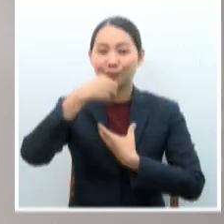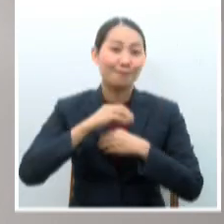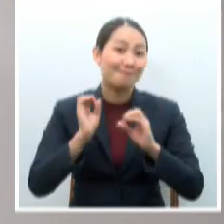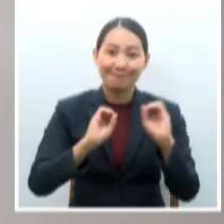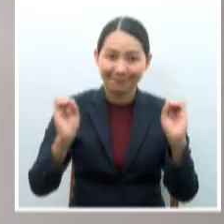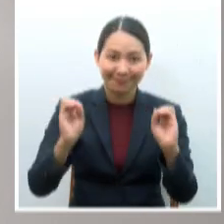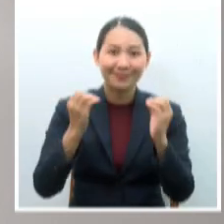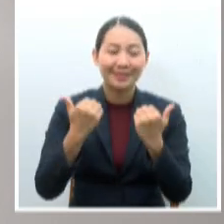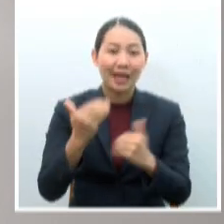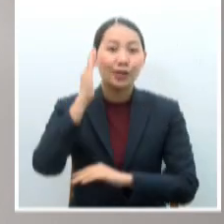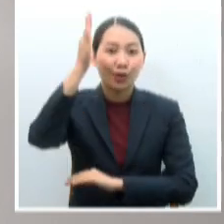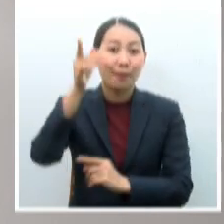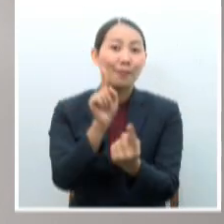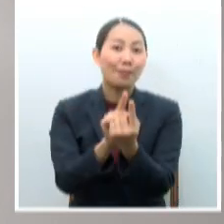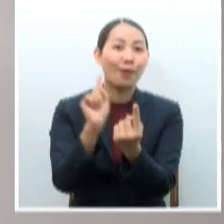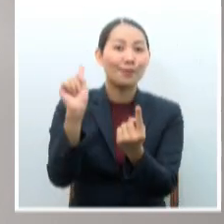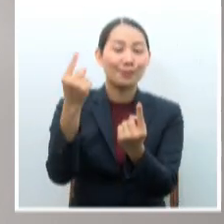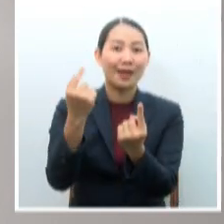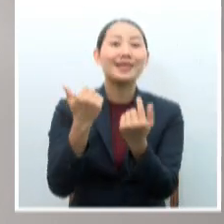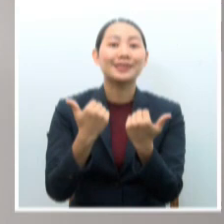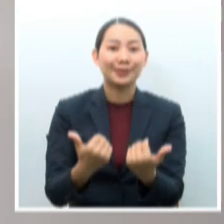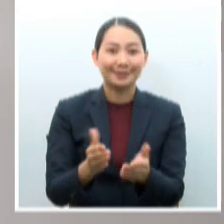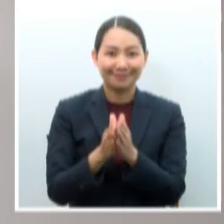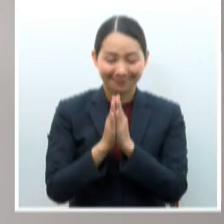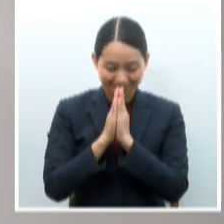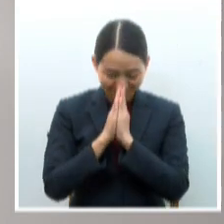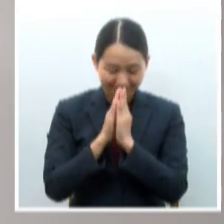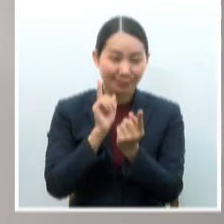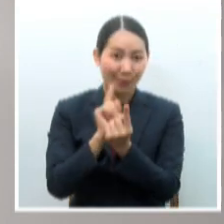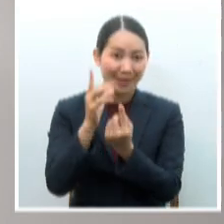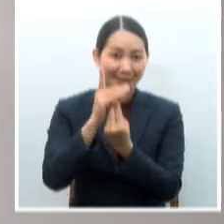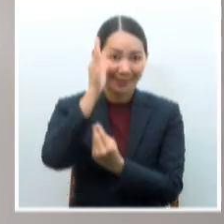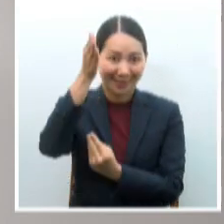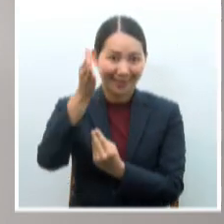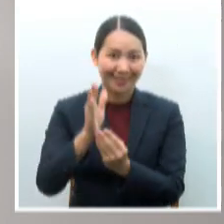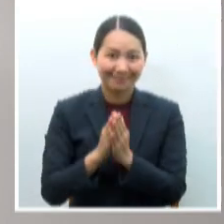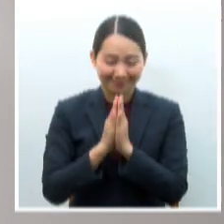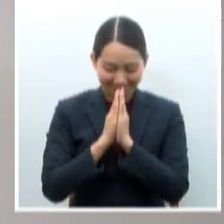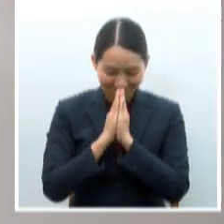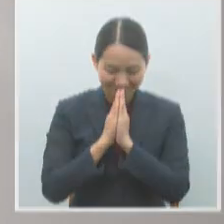ลังจากวันหยุดยาวๆสำหรับวันนี้ลากันไปก่อนพบกันใหม่สัปดาห์หน้าสวัสดีค่ะ